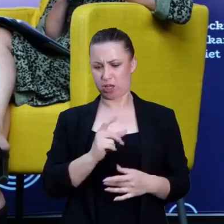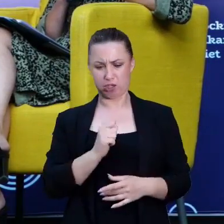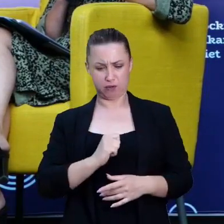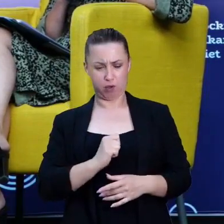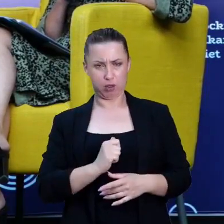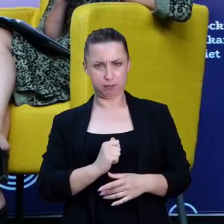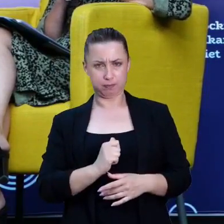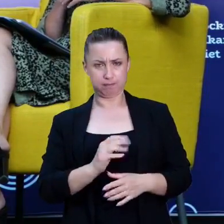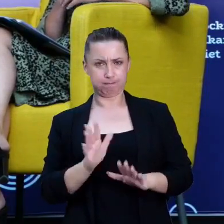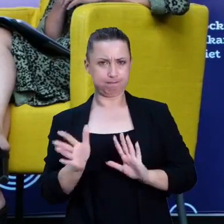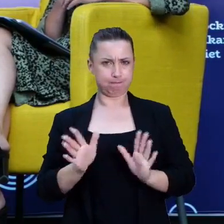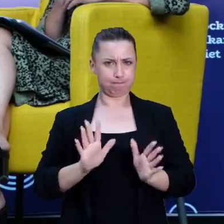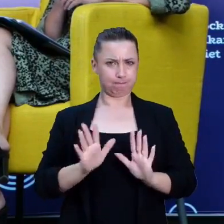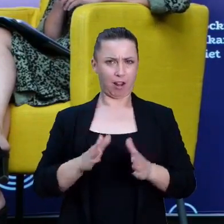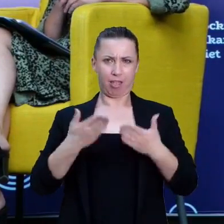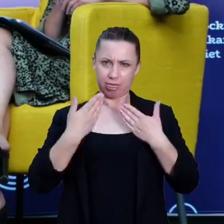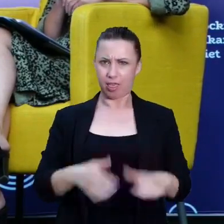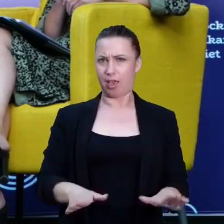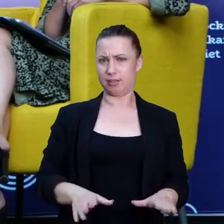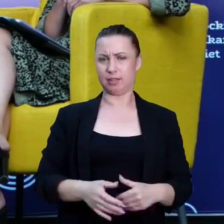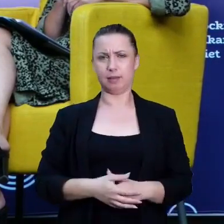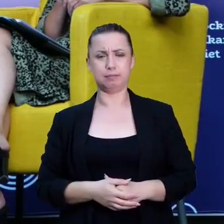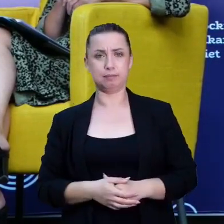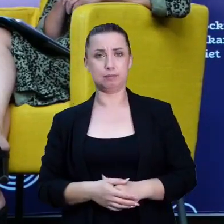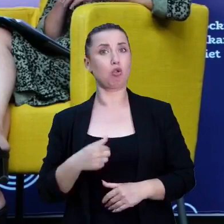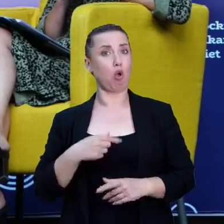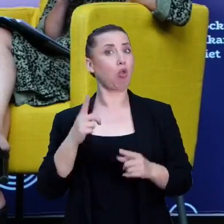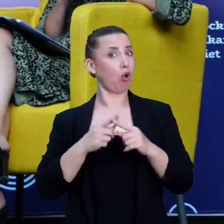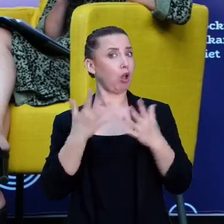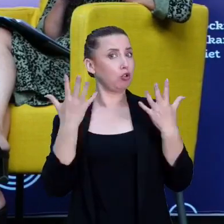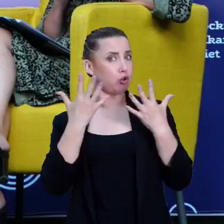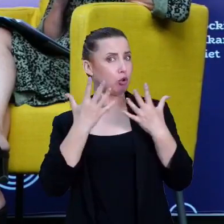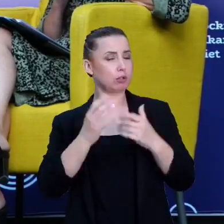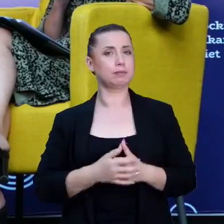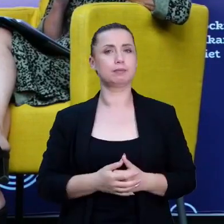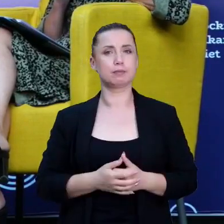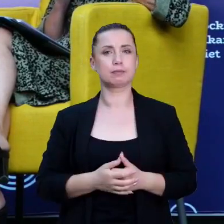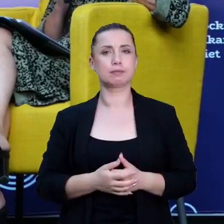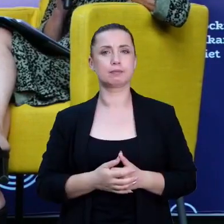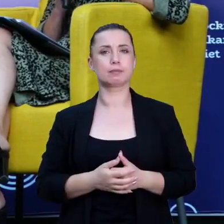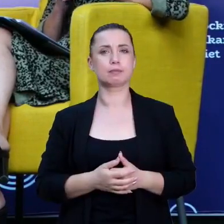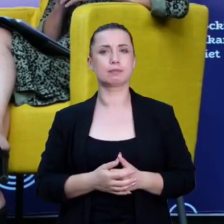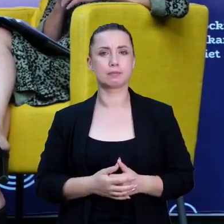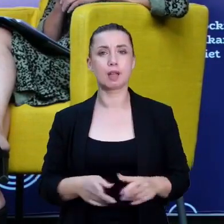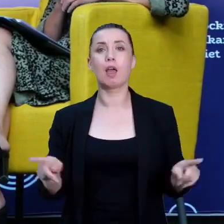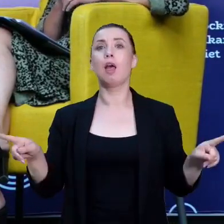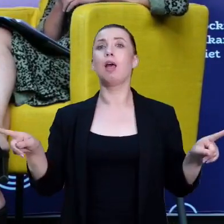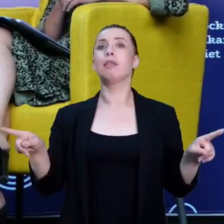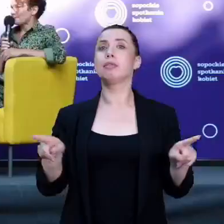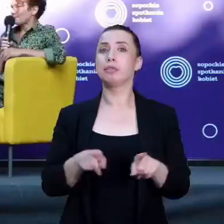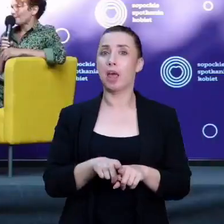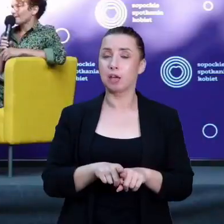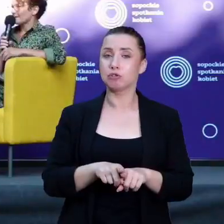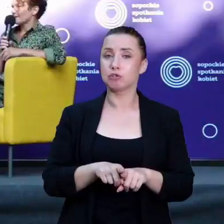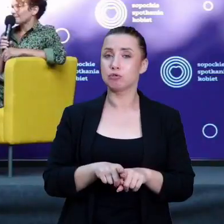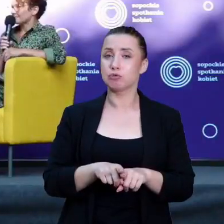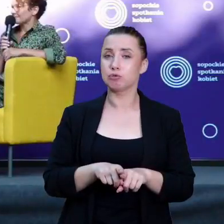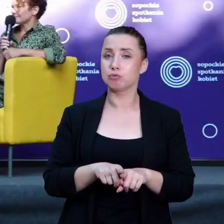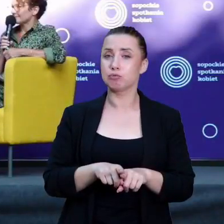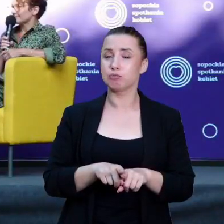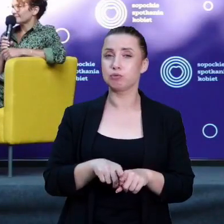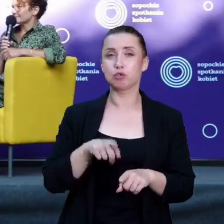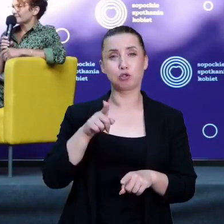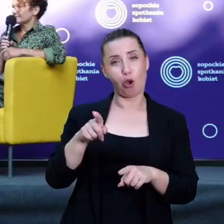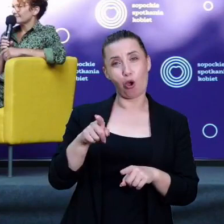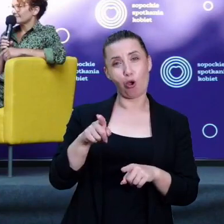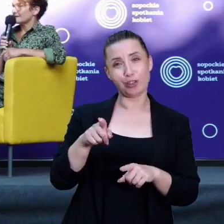co jest no dosyć zaskakujące. I też no było... też niestety często to polega na...